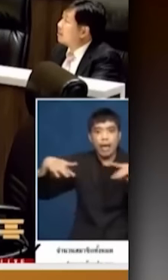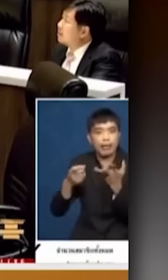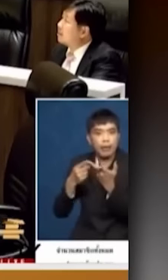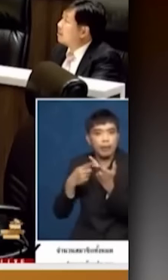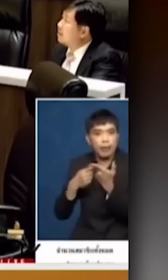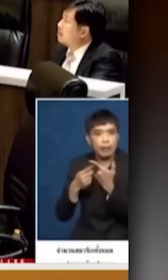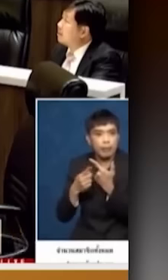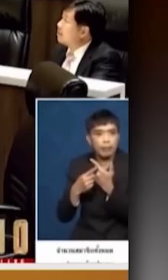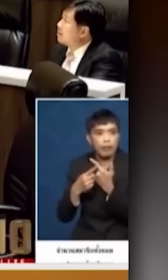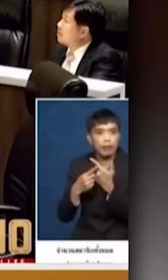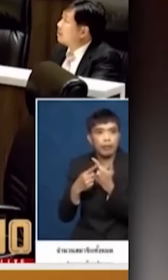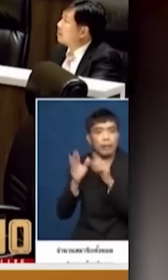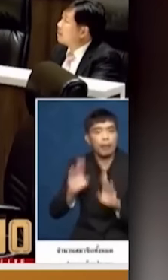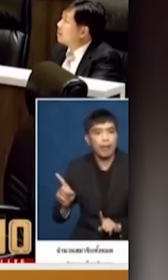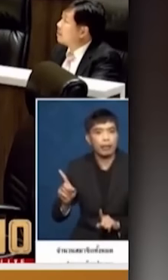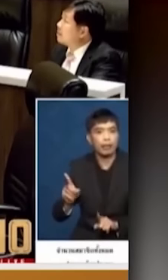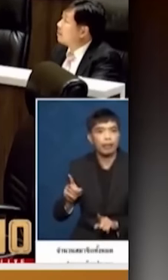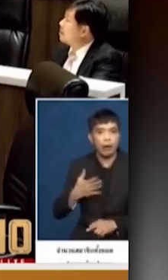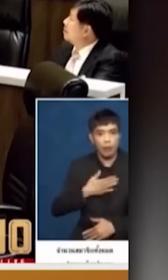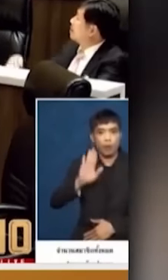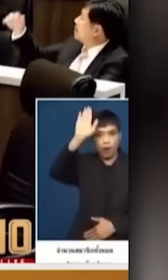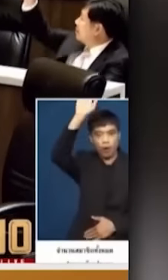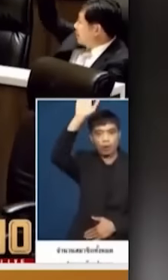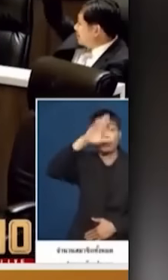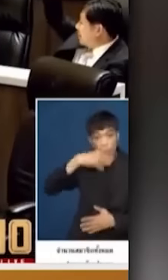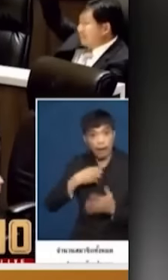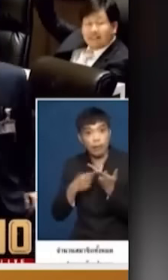นอให้นับองค์ประชุมโดยการขานชื่อครับขอผู้รองนะครับ